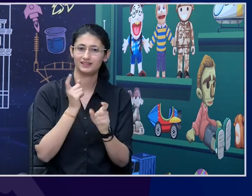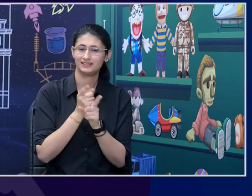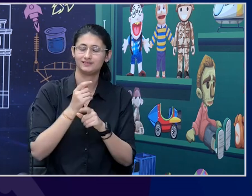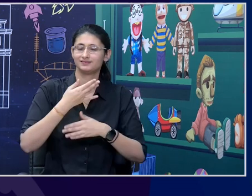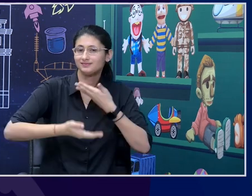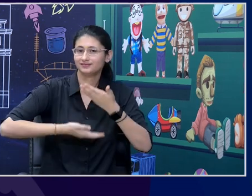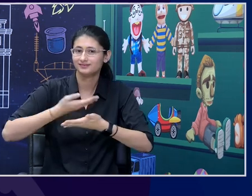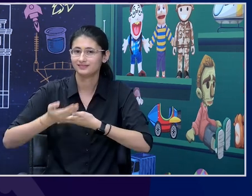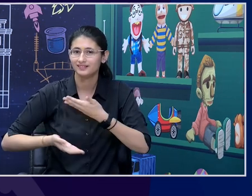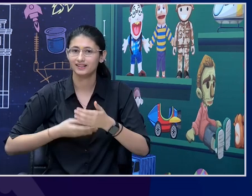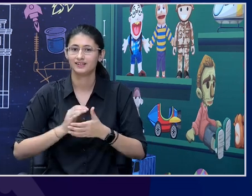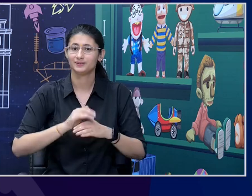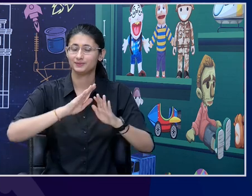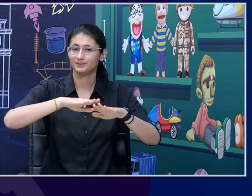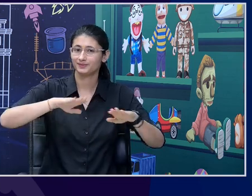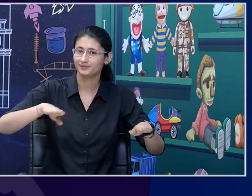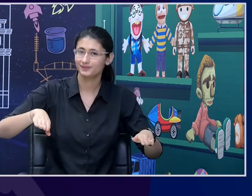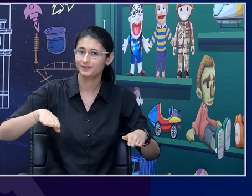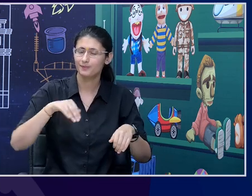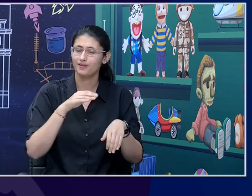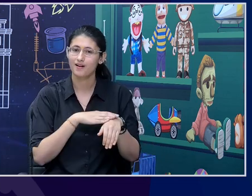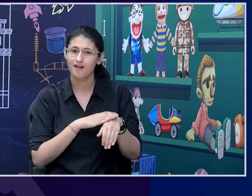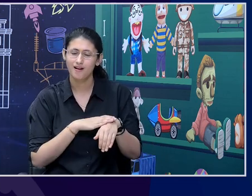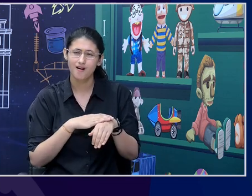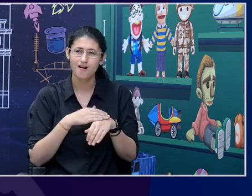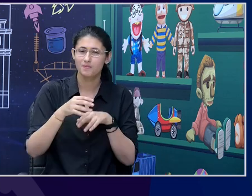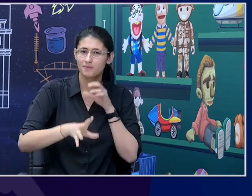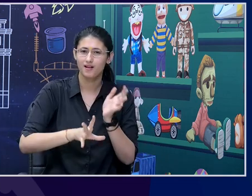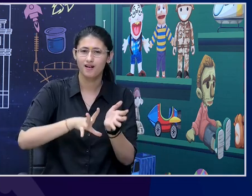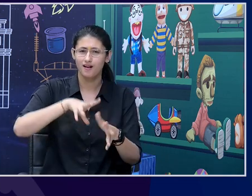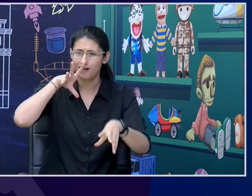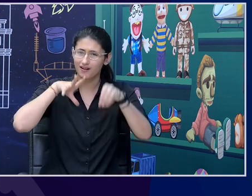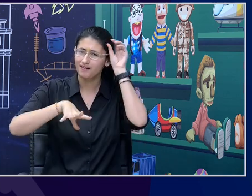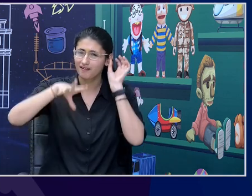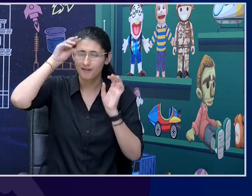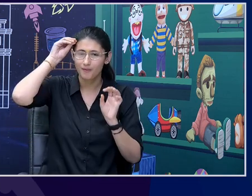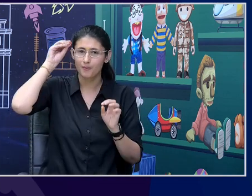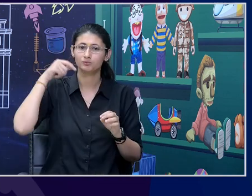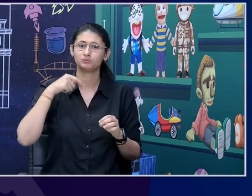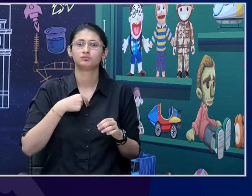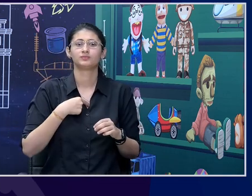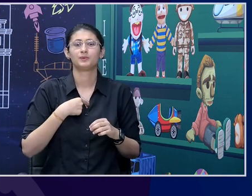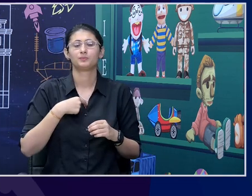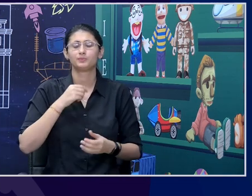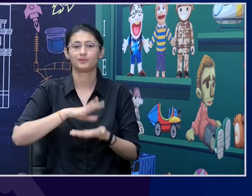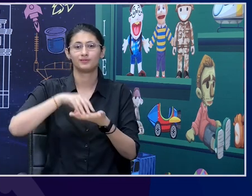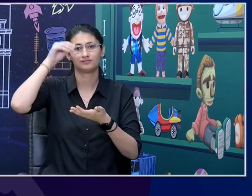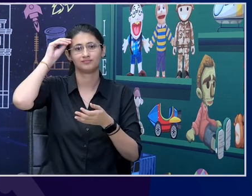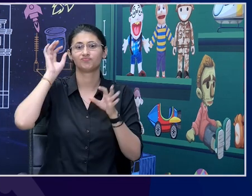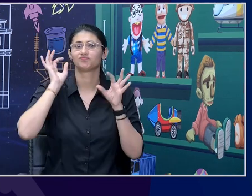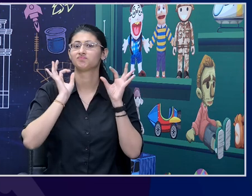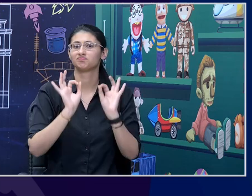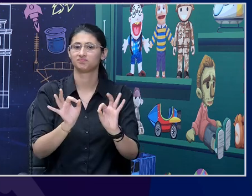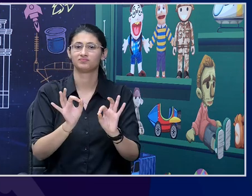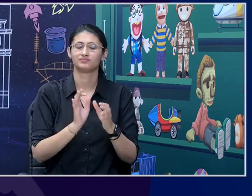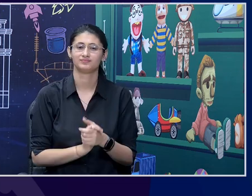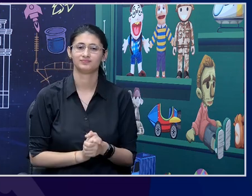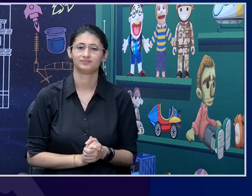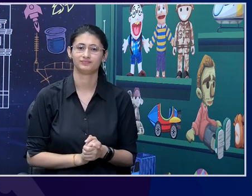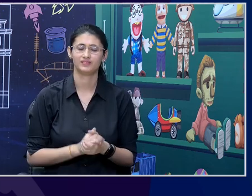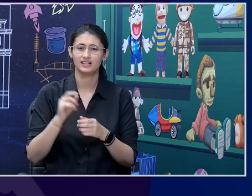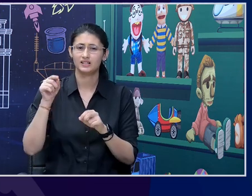जो उसे वक्त खेल रहे हैं ये सब अनुभव अर्जित कर रहे हैं तो उनके पास तो खजाना होगा और इसीलिए बच्चों से जुड़े